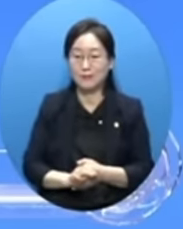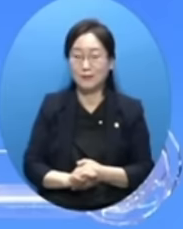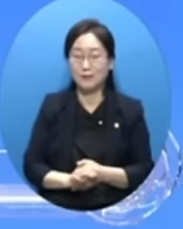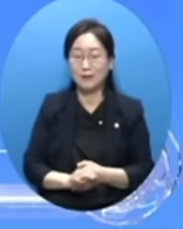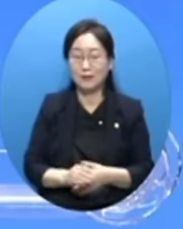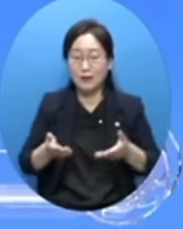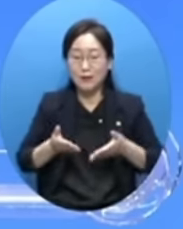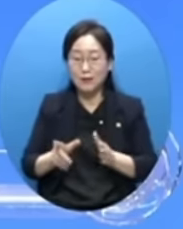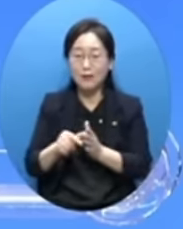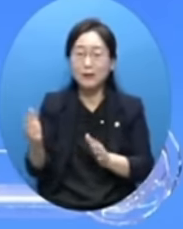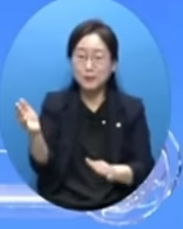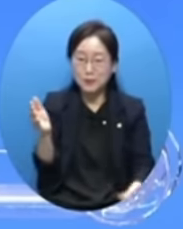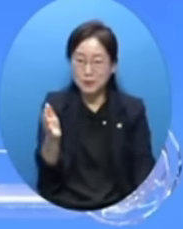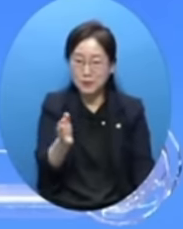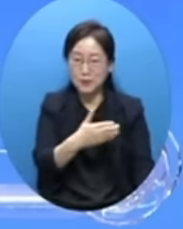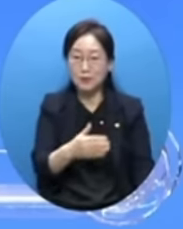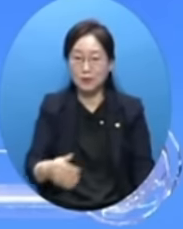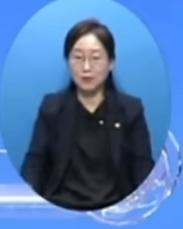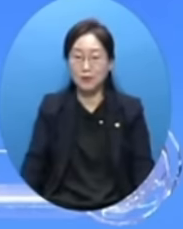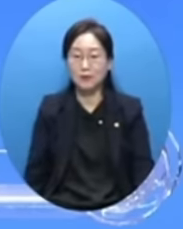태어날 때부터